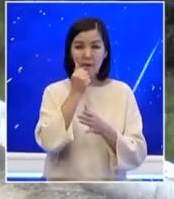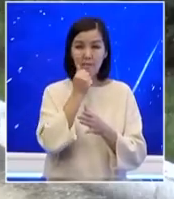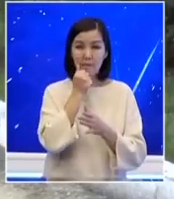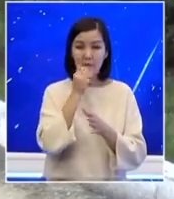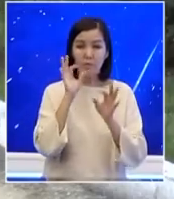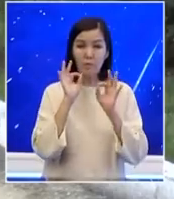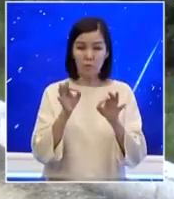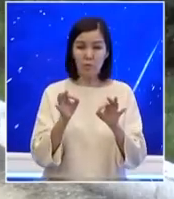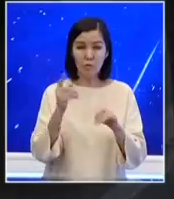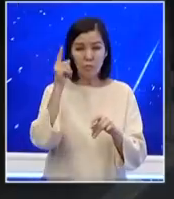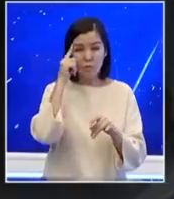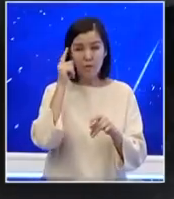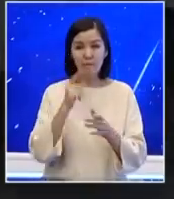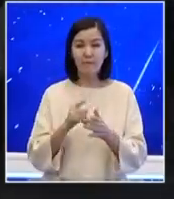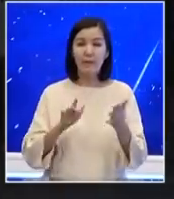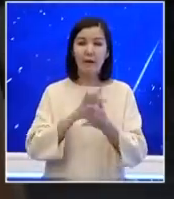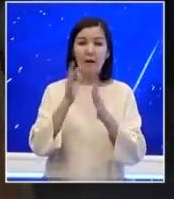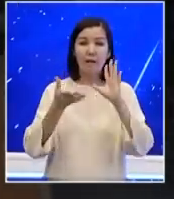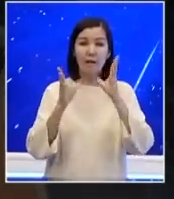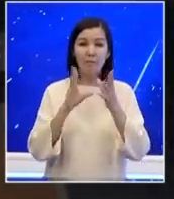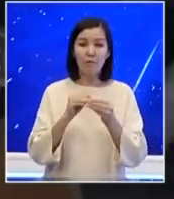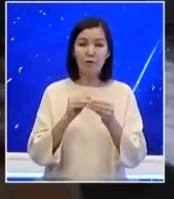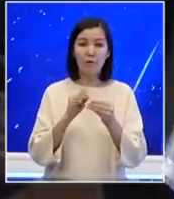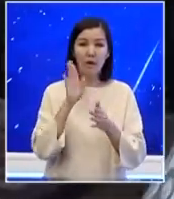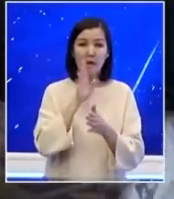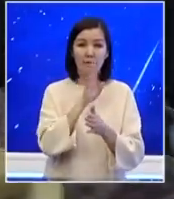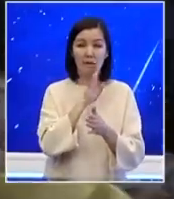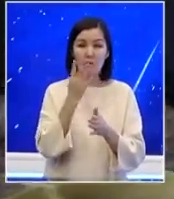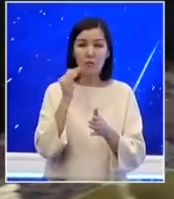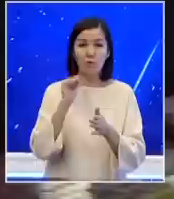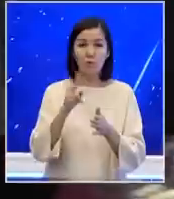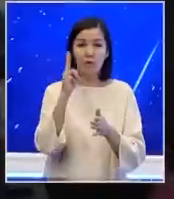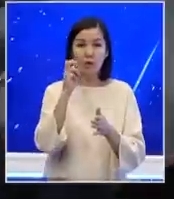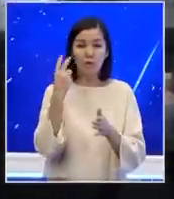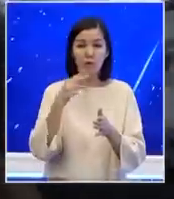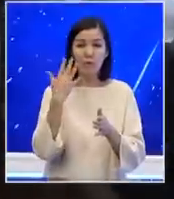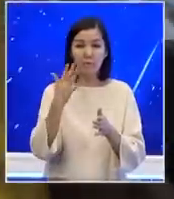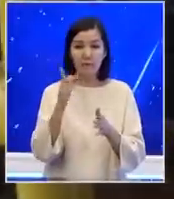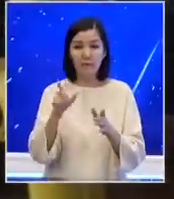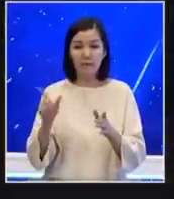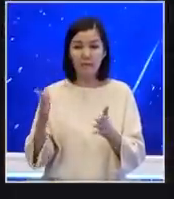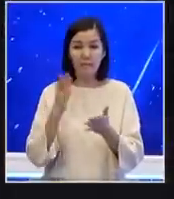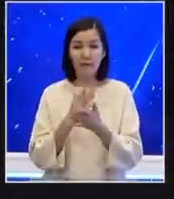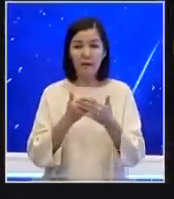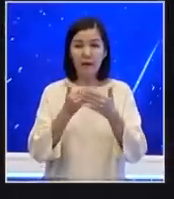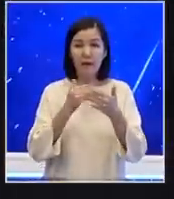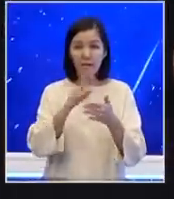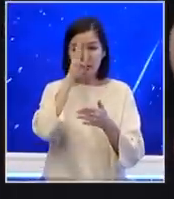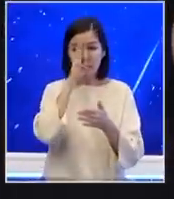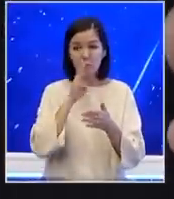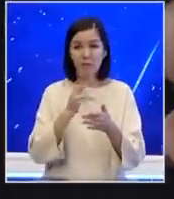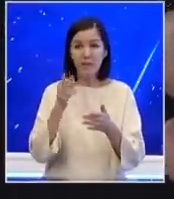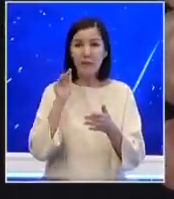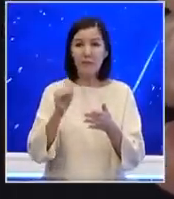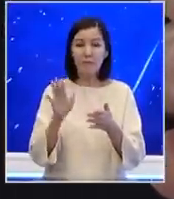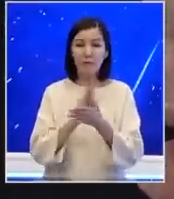өте пайдалы деп ойлаймын. Қала бойынша көп балалы аналар саны 4225, алдыңғы 90 бойынша 2000 жанға тегін